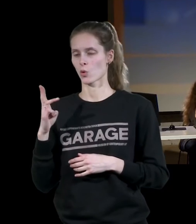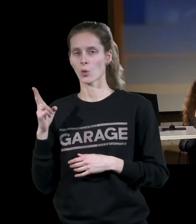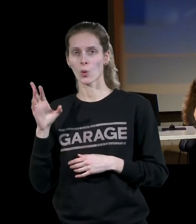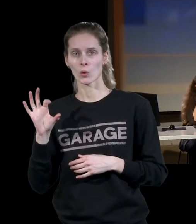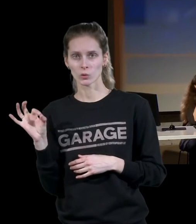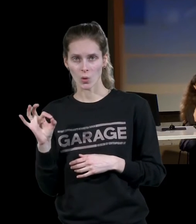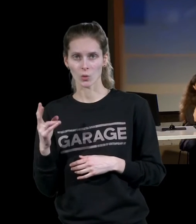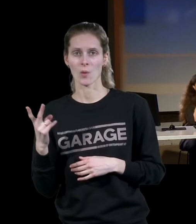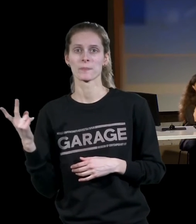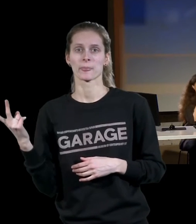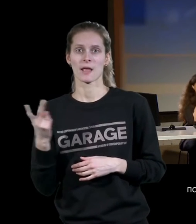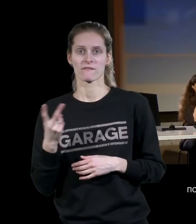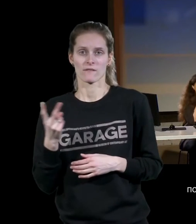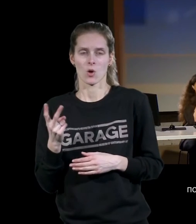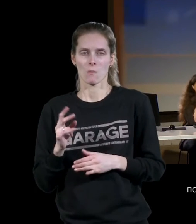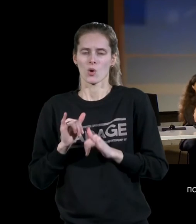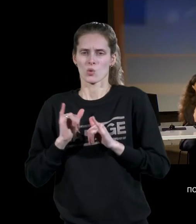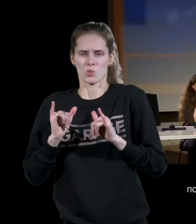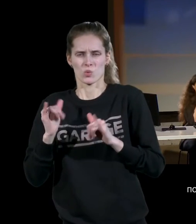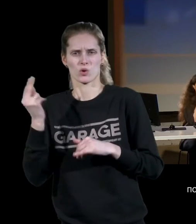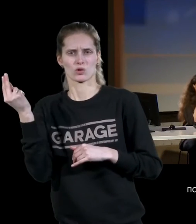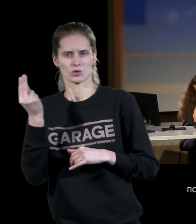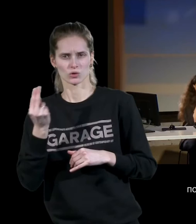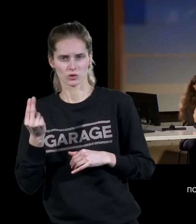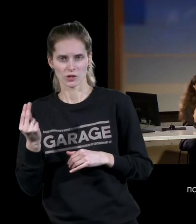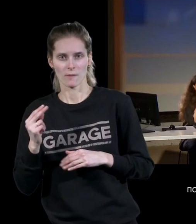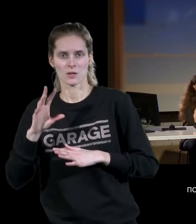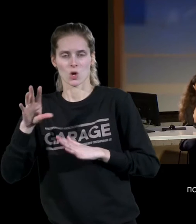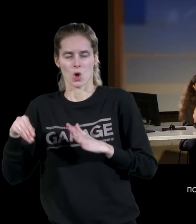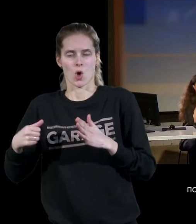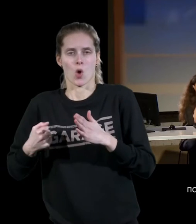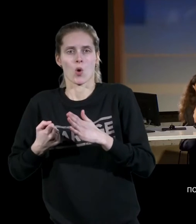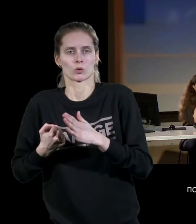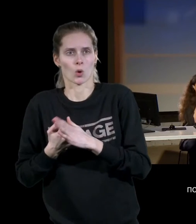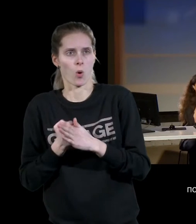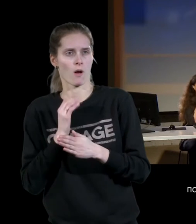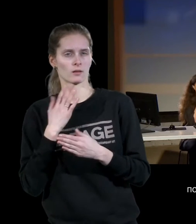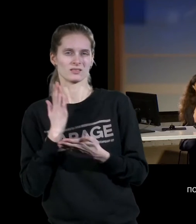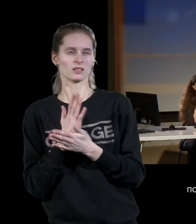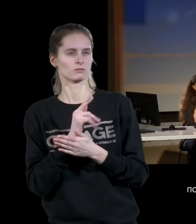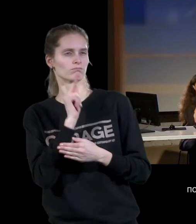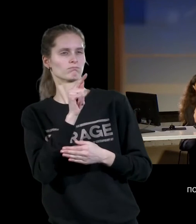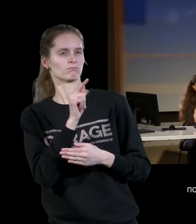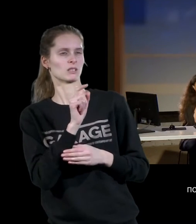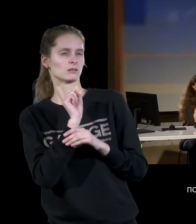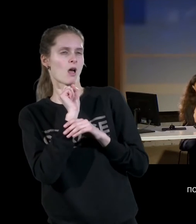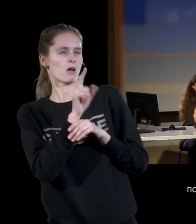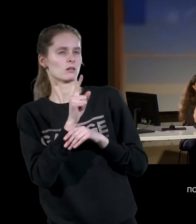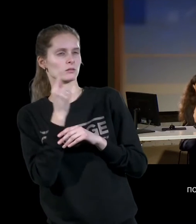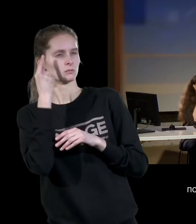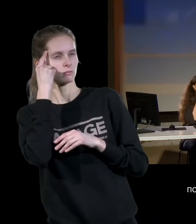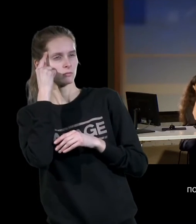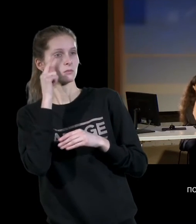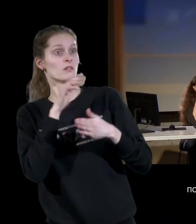доводят средства живописи до того момента, после которого ее нужно продолжать, те задачи, которые они перед ней ставят, можно продолжать и нужно